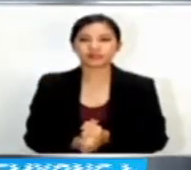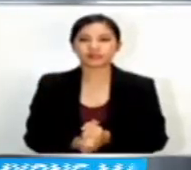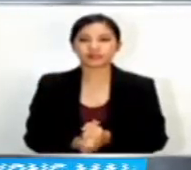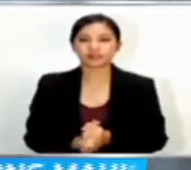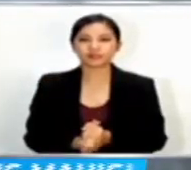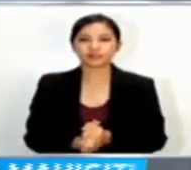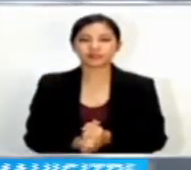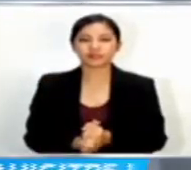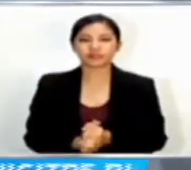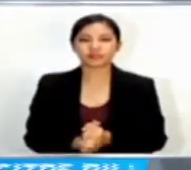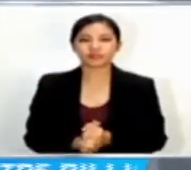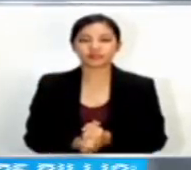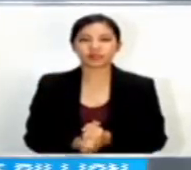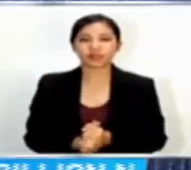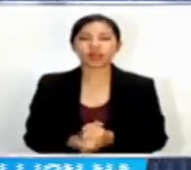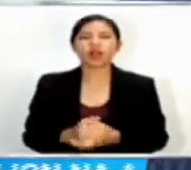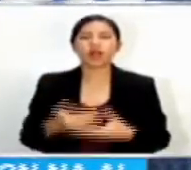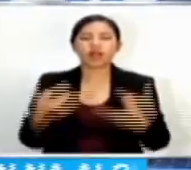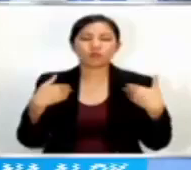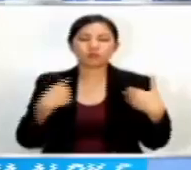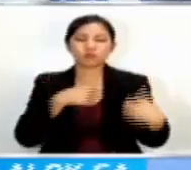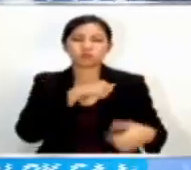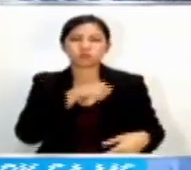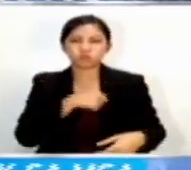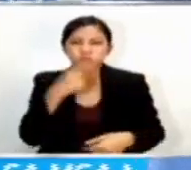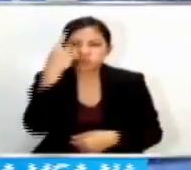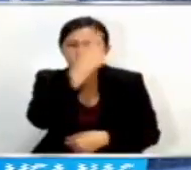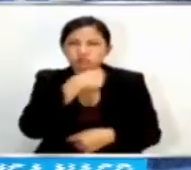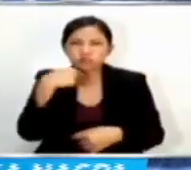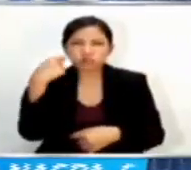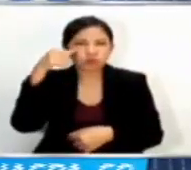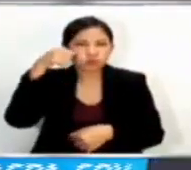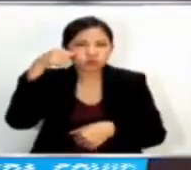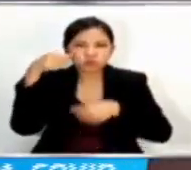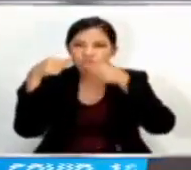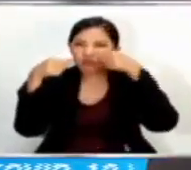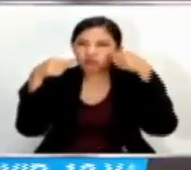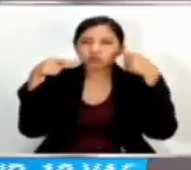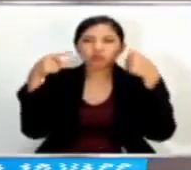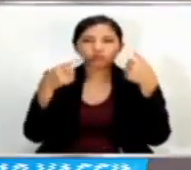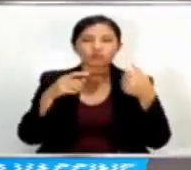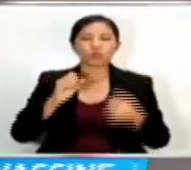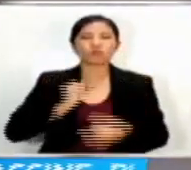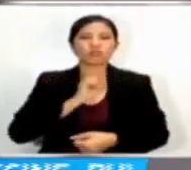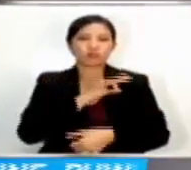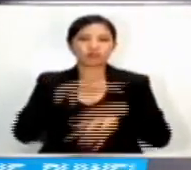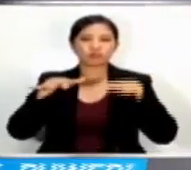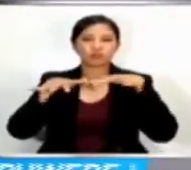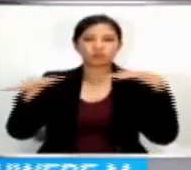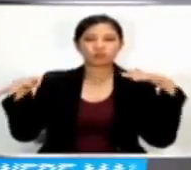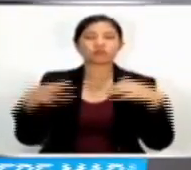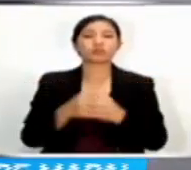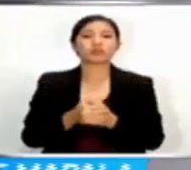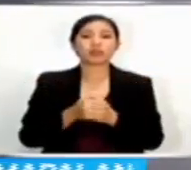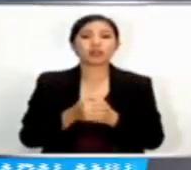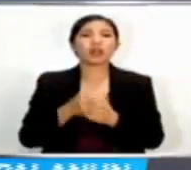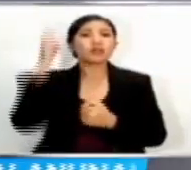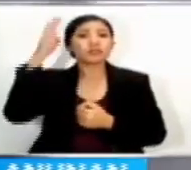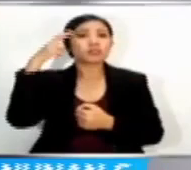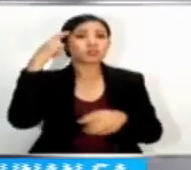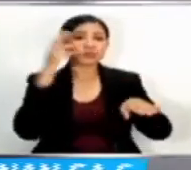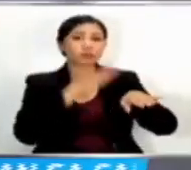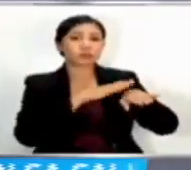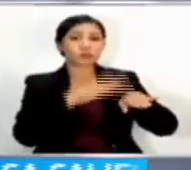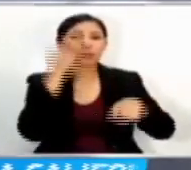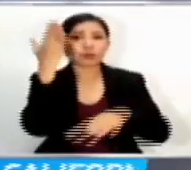nagtamo ng sugat sa mukha ang enforcer na si Marcos Anzures Jr. Sinita nila ang babae dahil daw sa beating the red